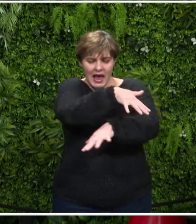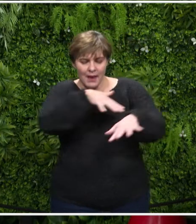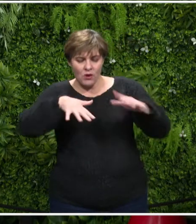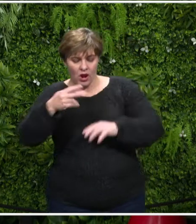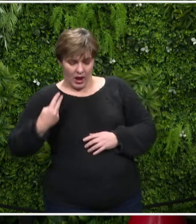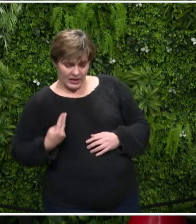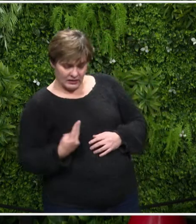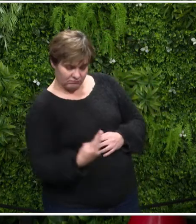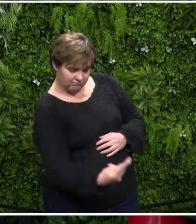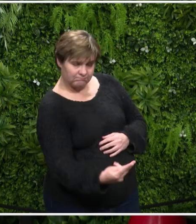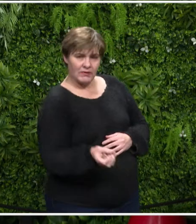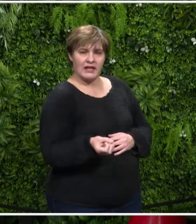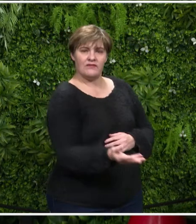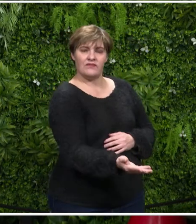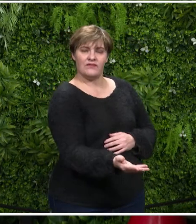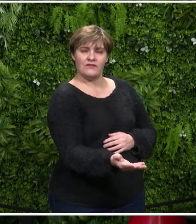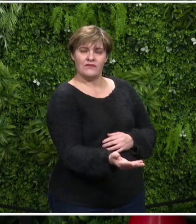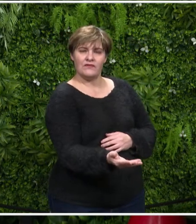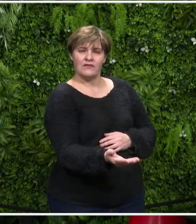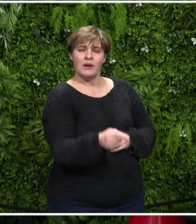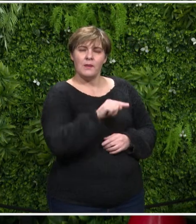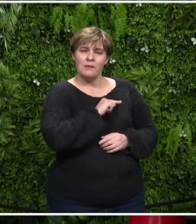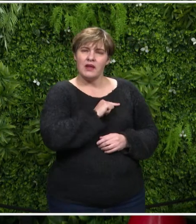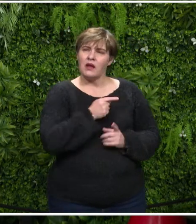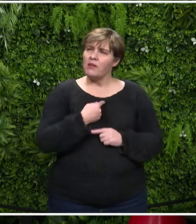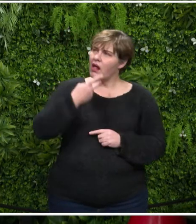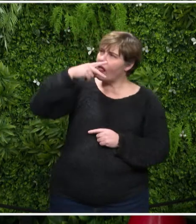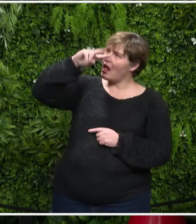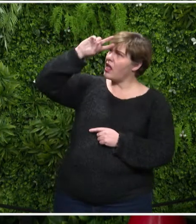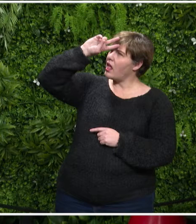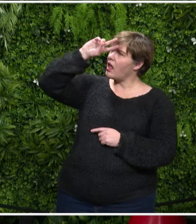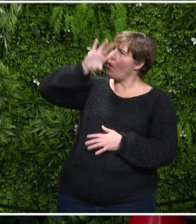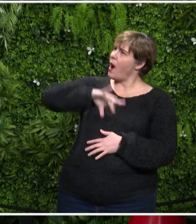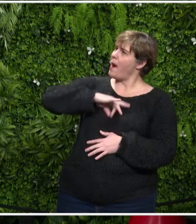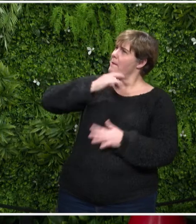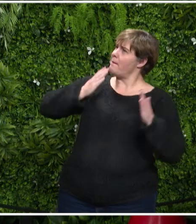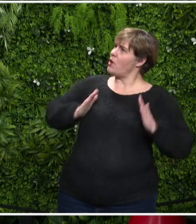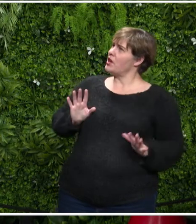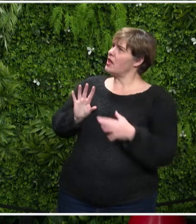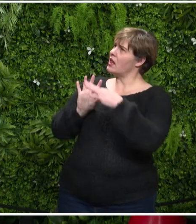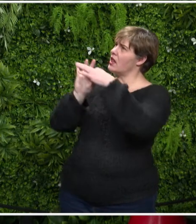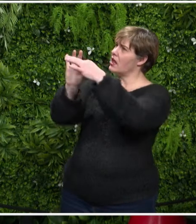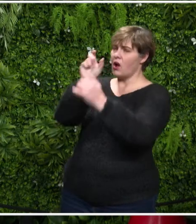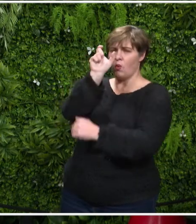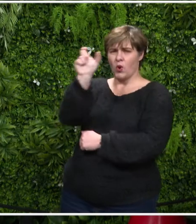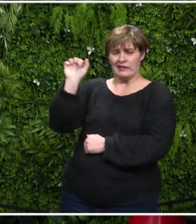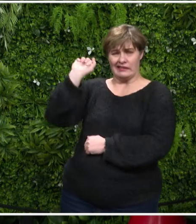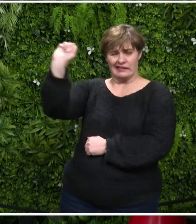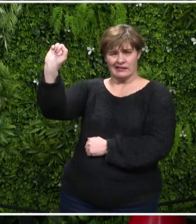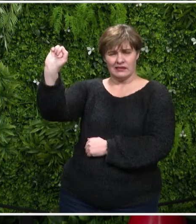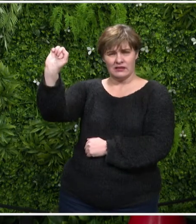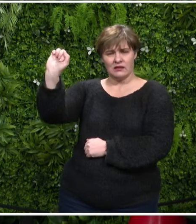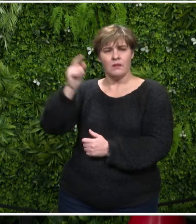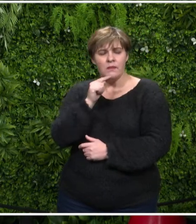omstandighede stuur wat hierdie interpretasie wat ek uit my vlees uit heg aan sy woorde of aan sy